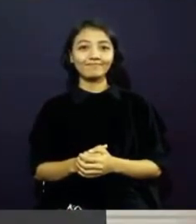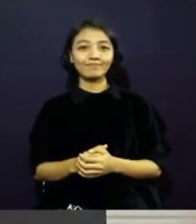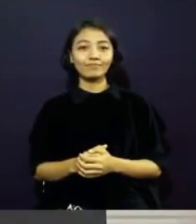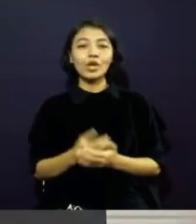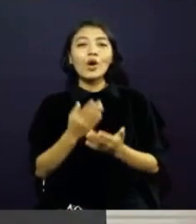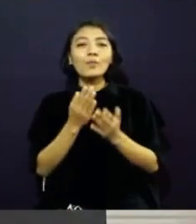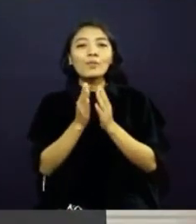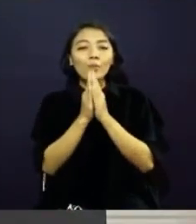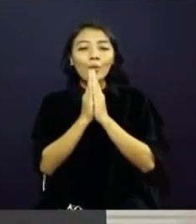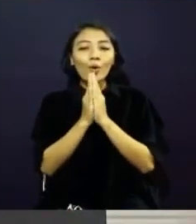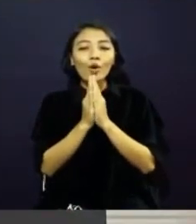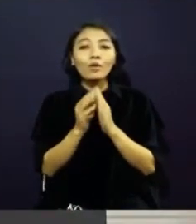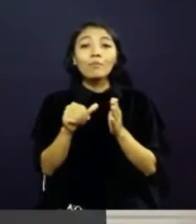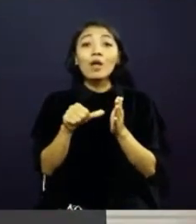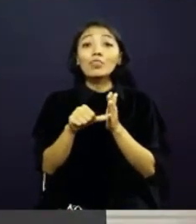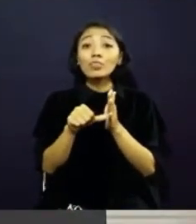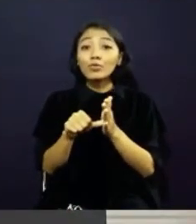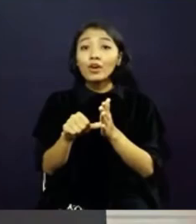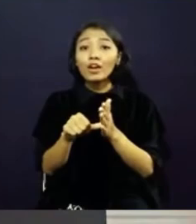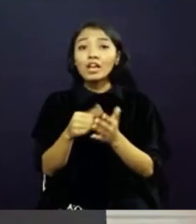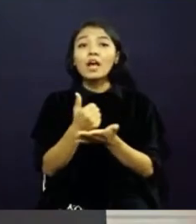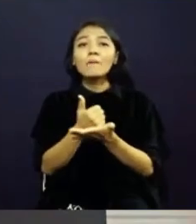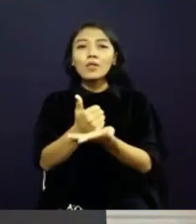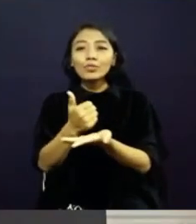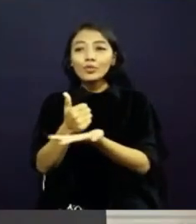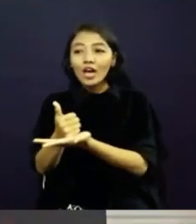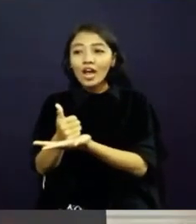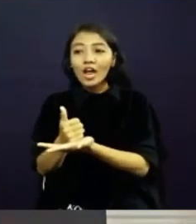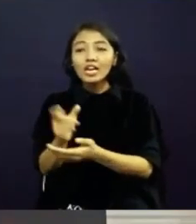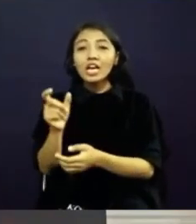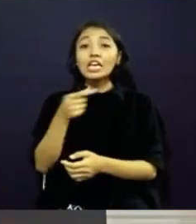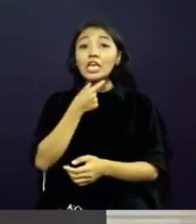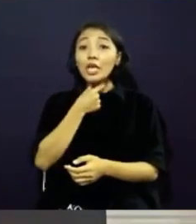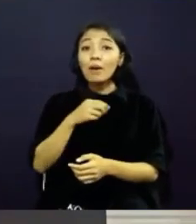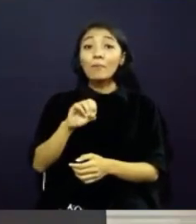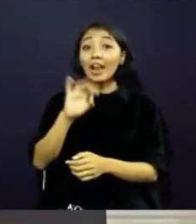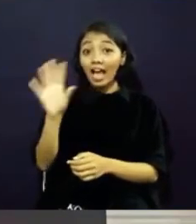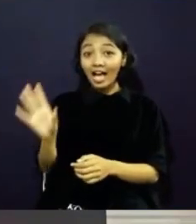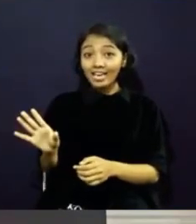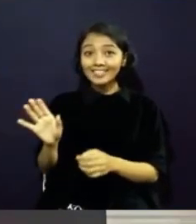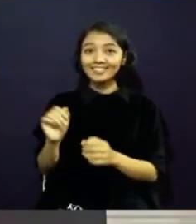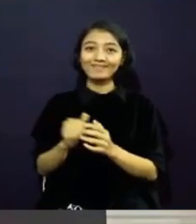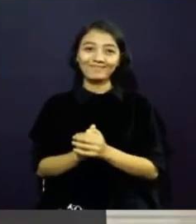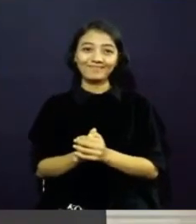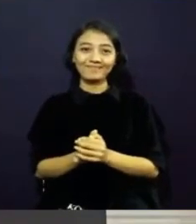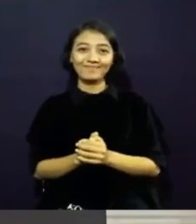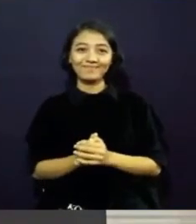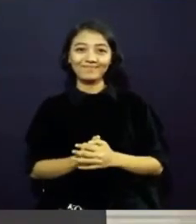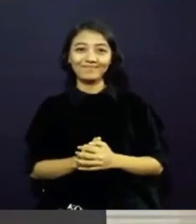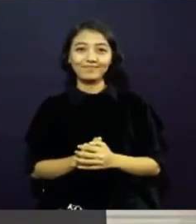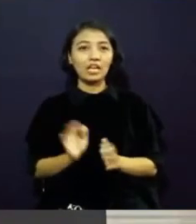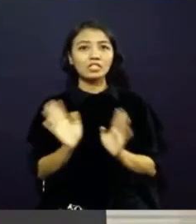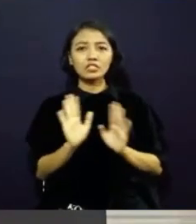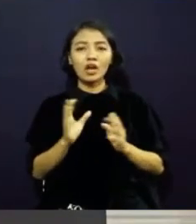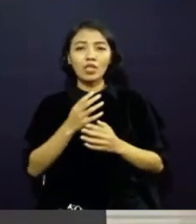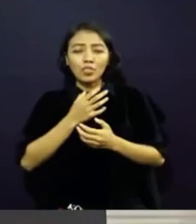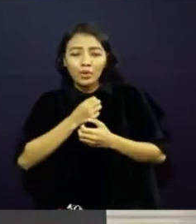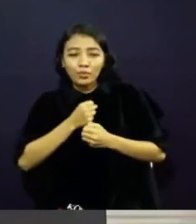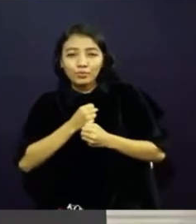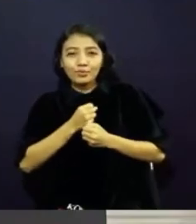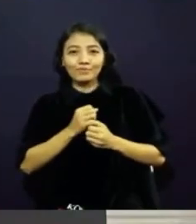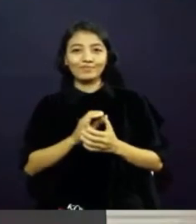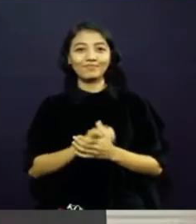melayani umat Imam harus siap berkorban bagi domba-dombanya seperti Kristus Hi